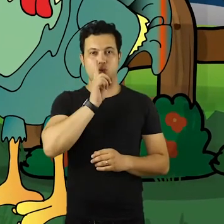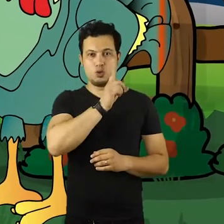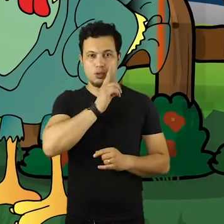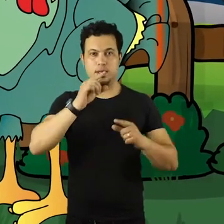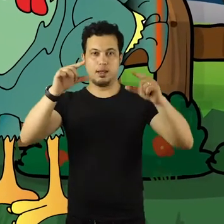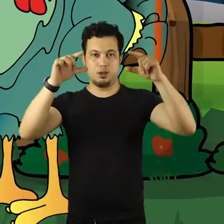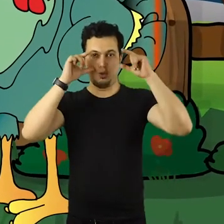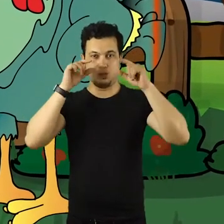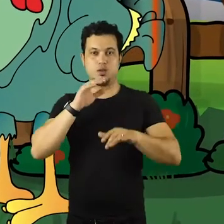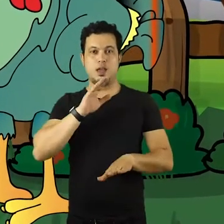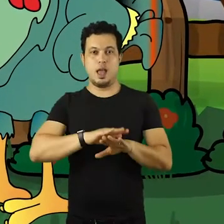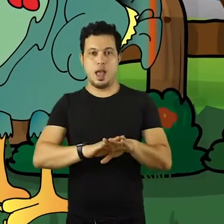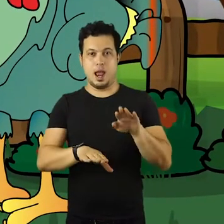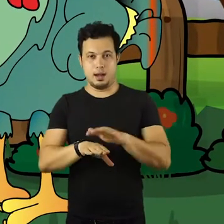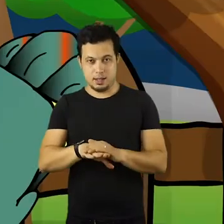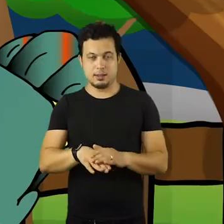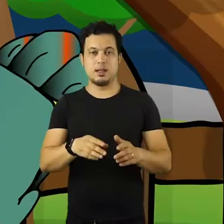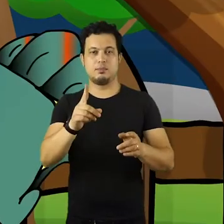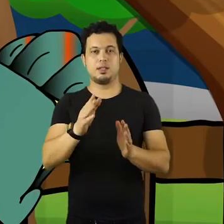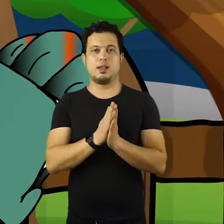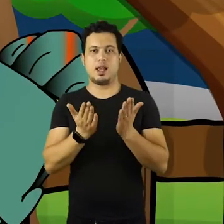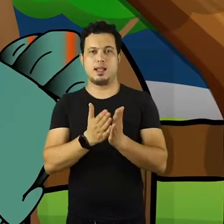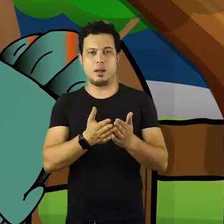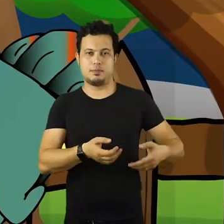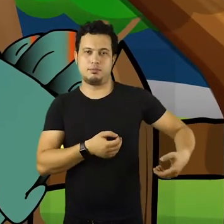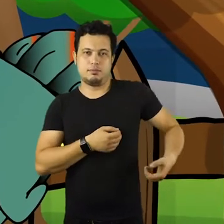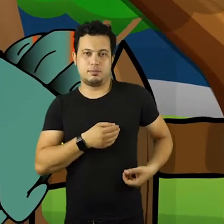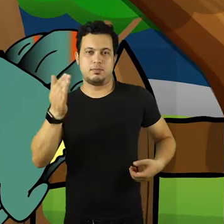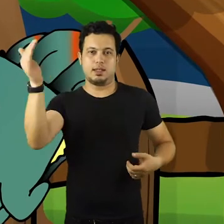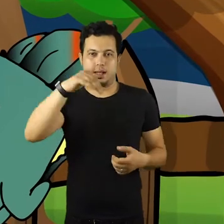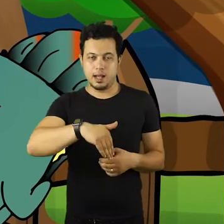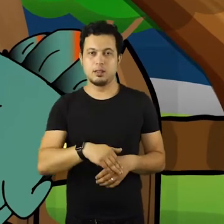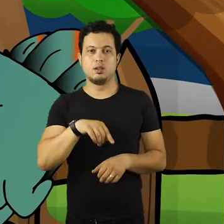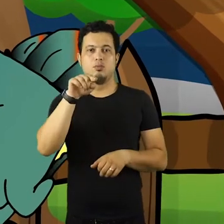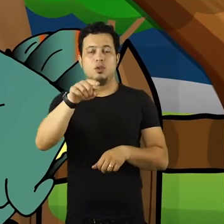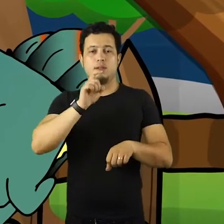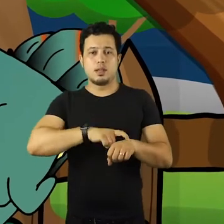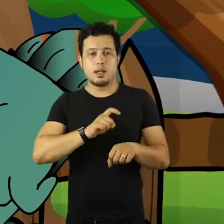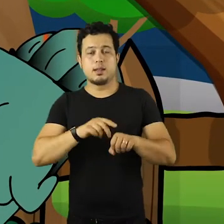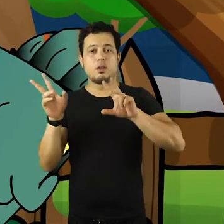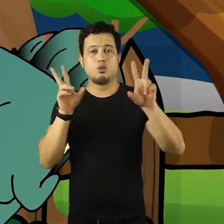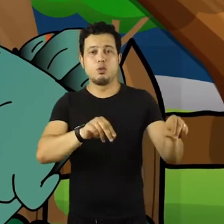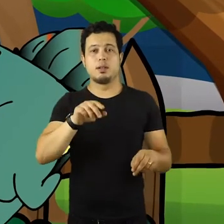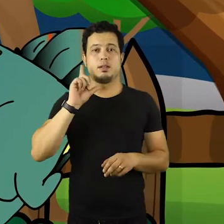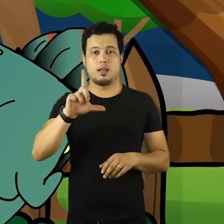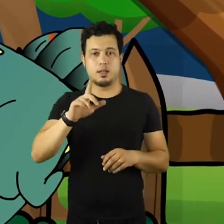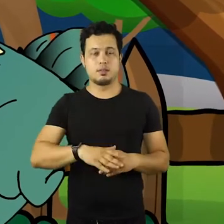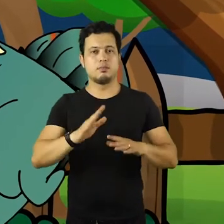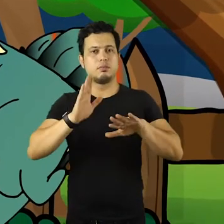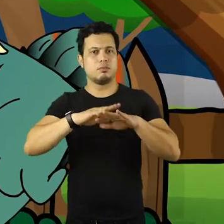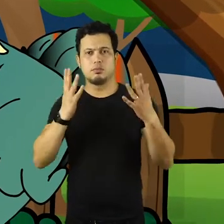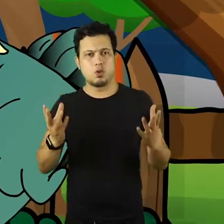gözlüğü, elinde kitabıyla gelmişti. Merhaba çocuklar, bu saatte uyumanız gerekmiyor mu? Ne oldu,